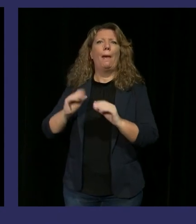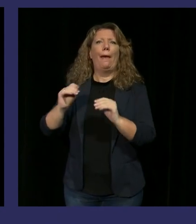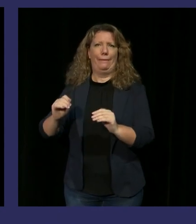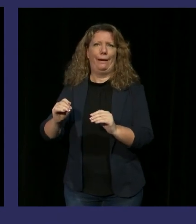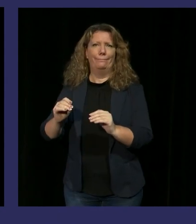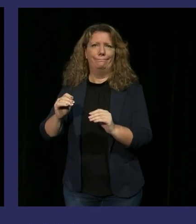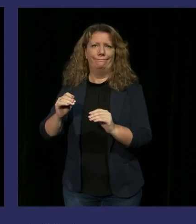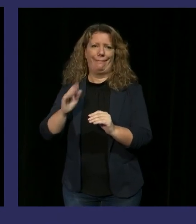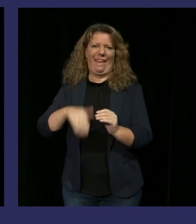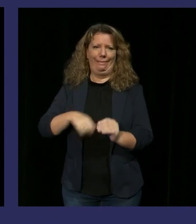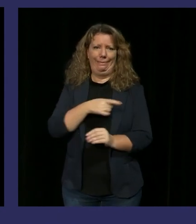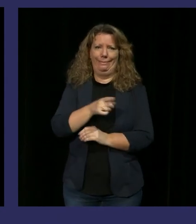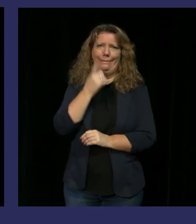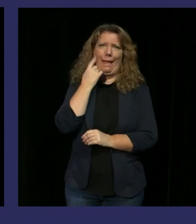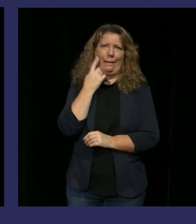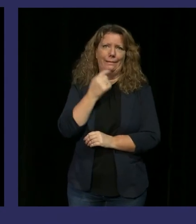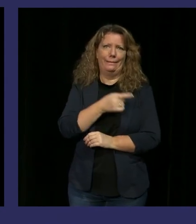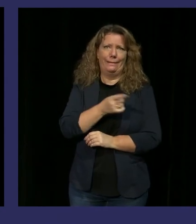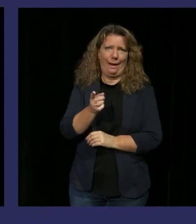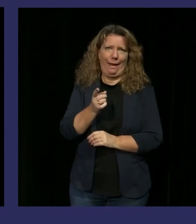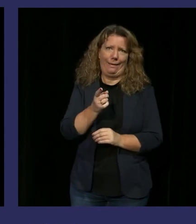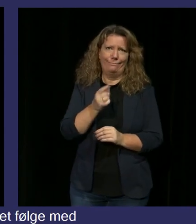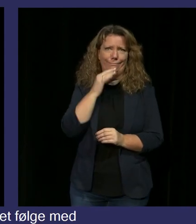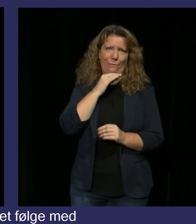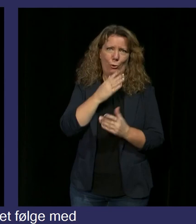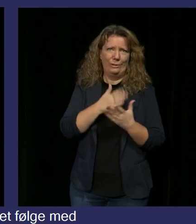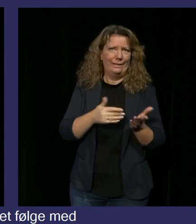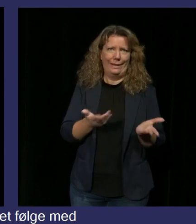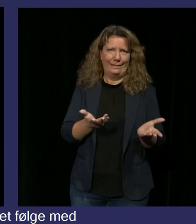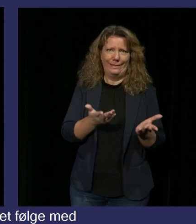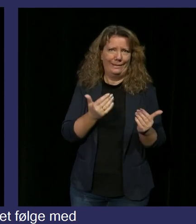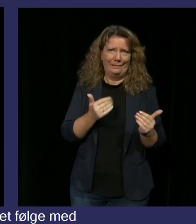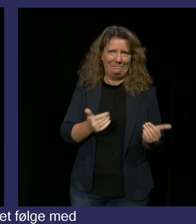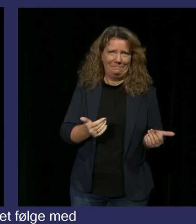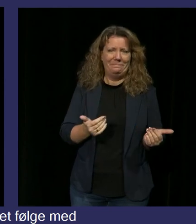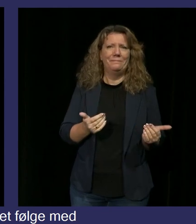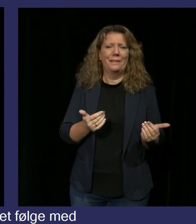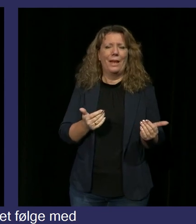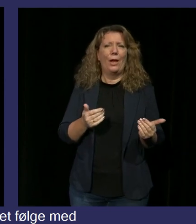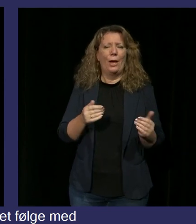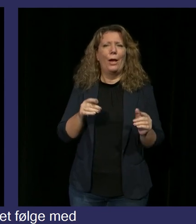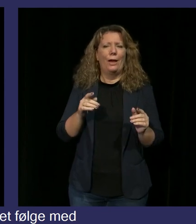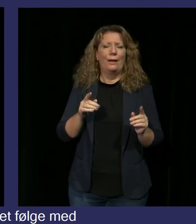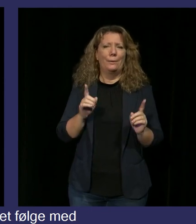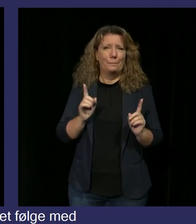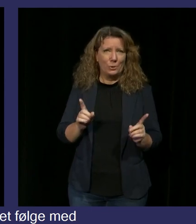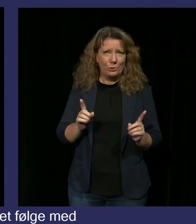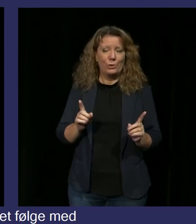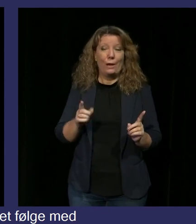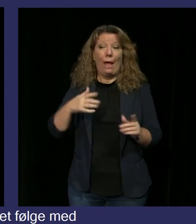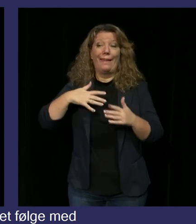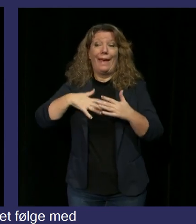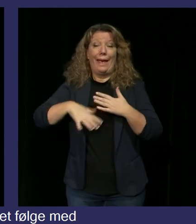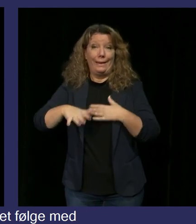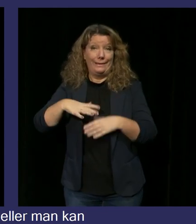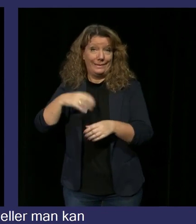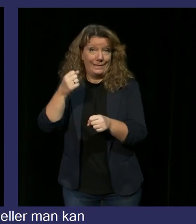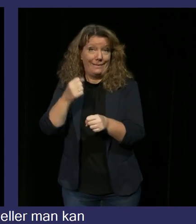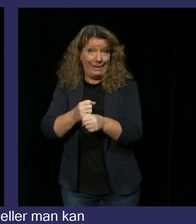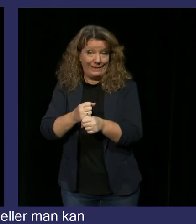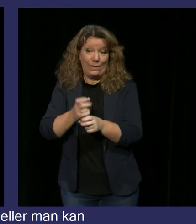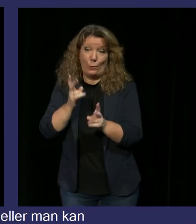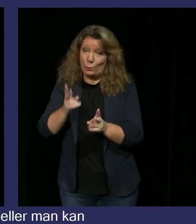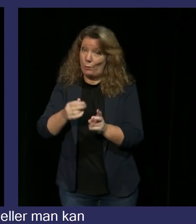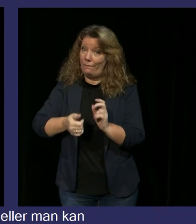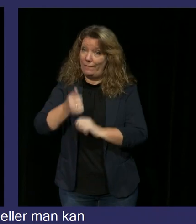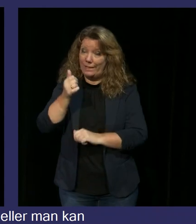den eldre delen av befolkningen. Og det gjør jo at her må også helsevesenet følge med I timen. For her